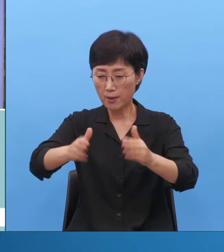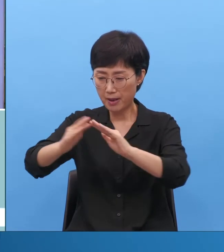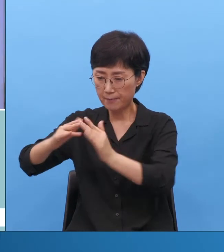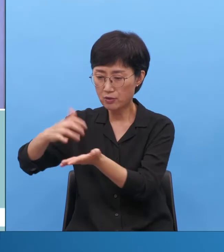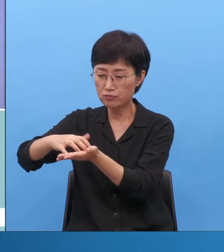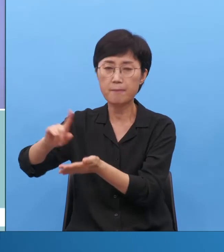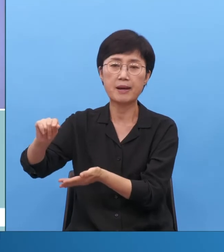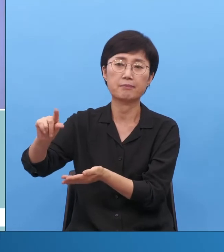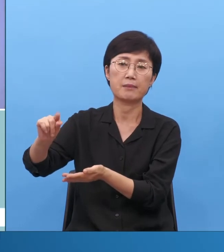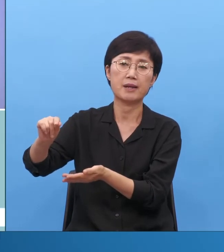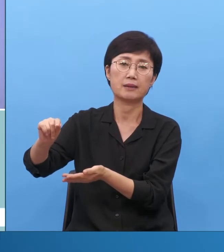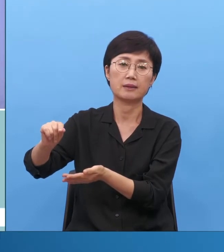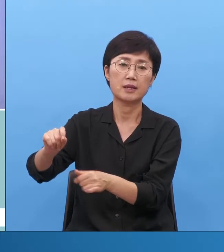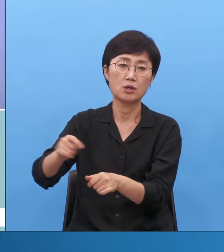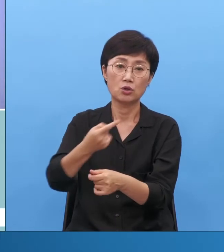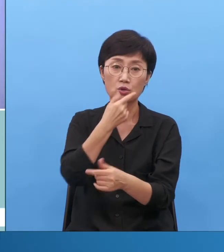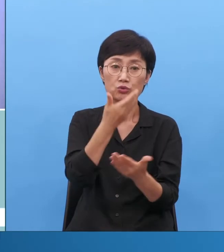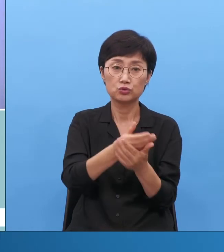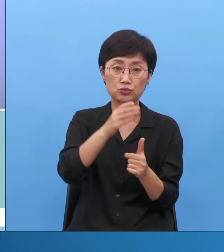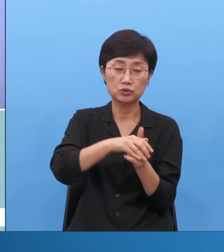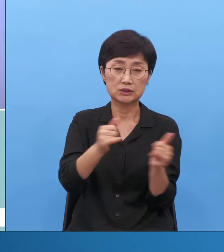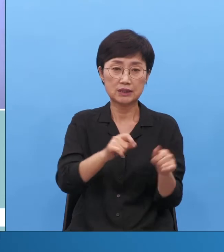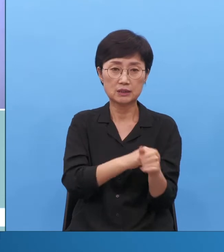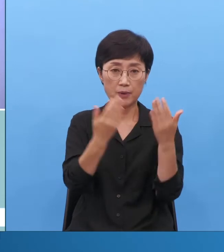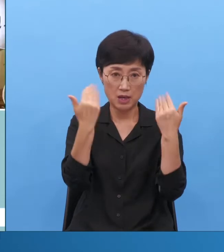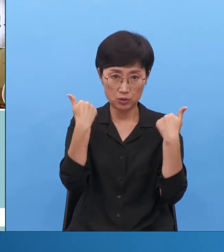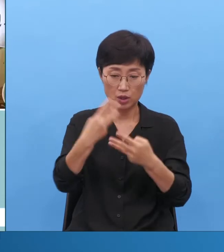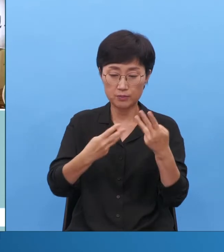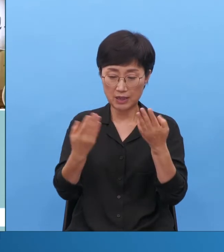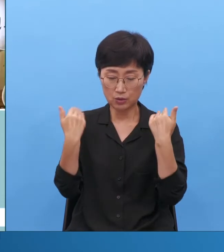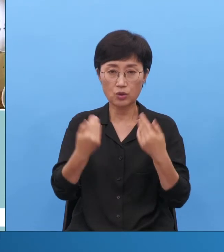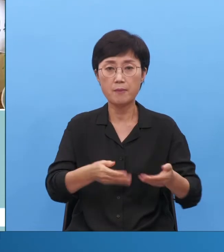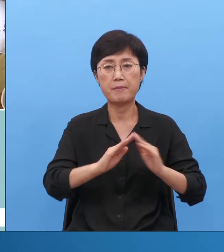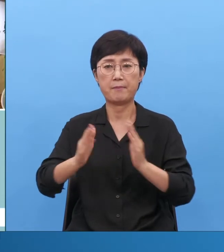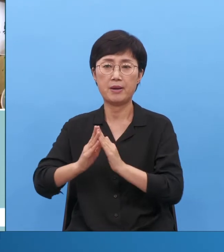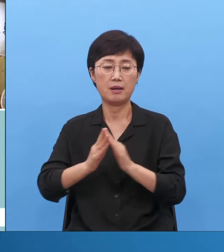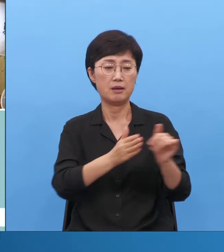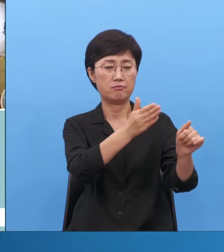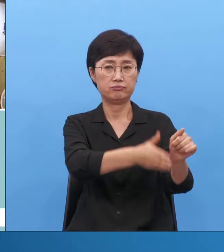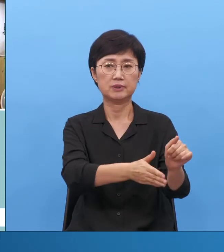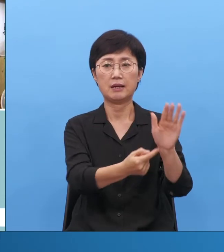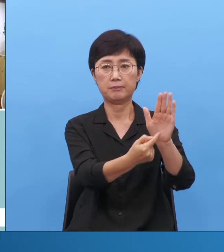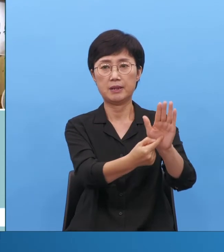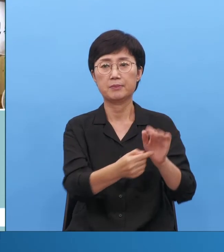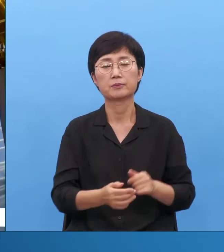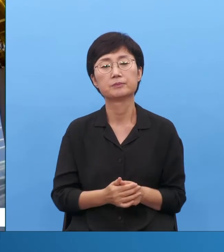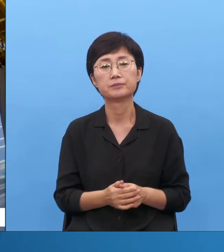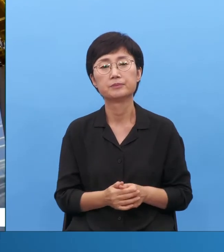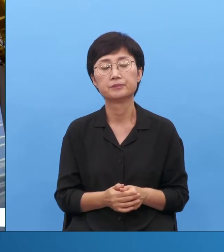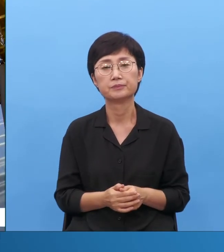중직자 특별학교, 렘넌트 계절학교를 만들어라 등 중요한 미션을 전했습니다.